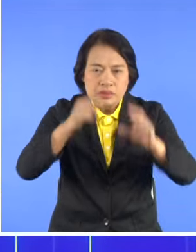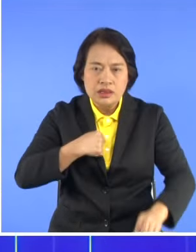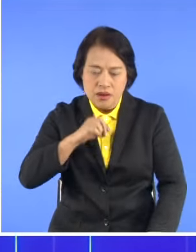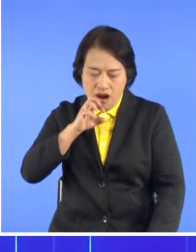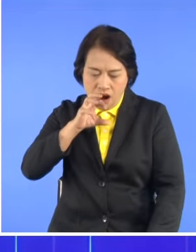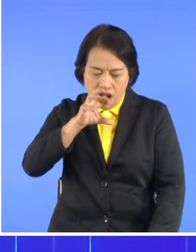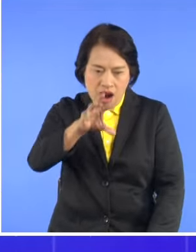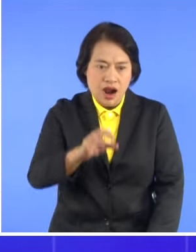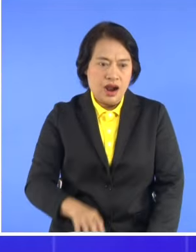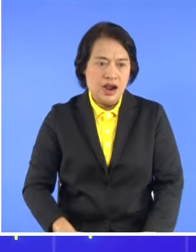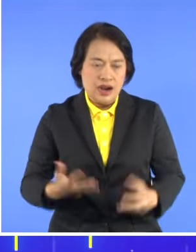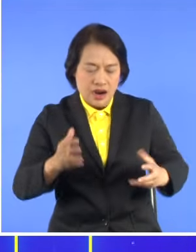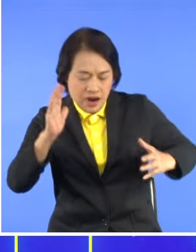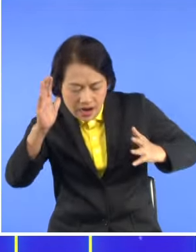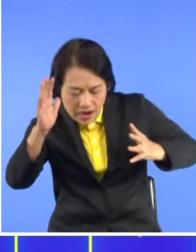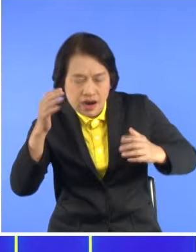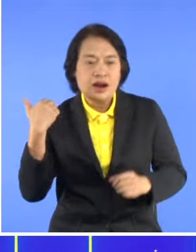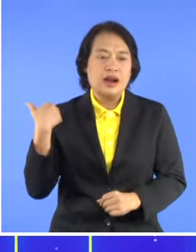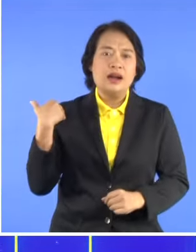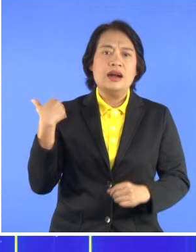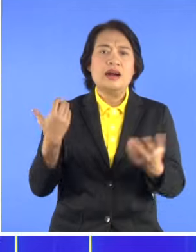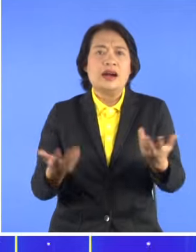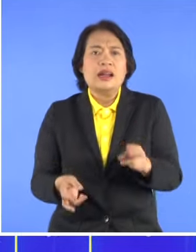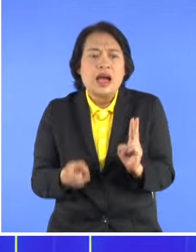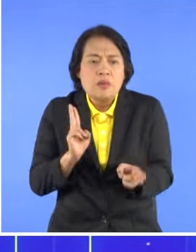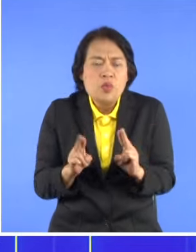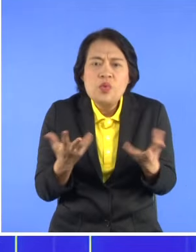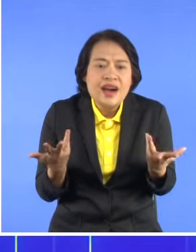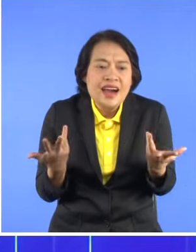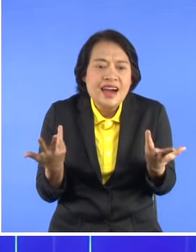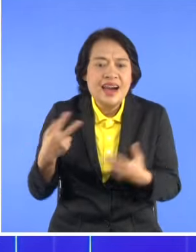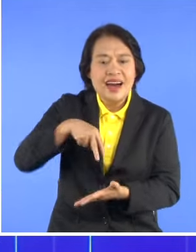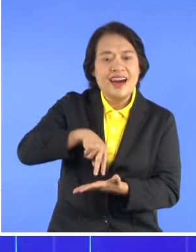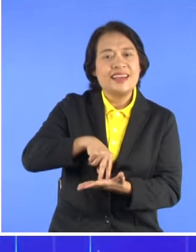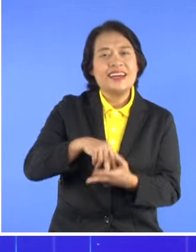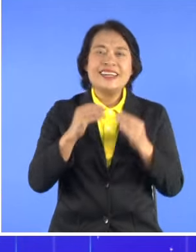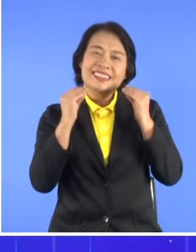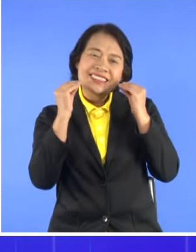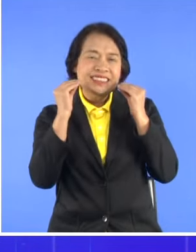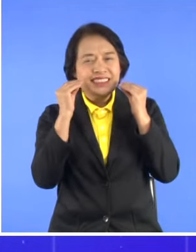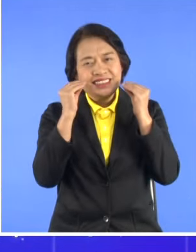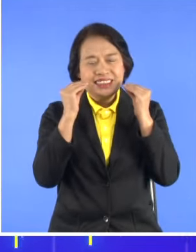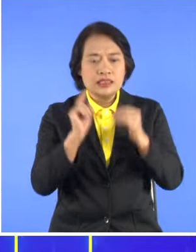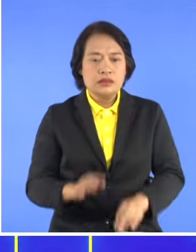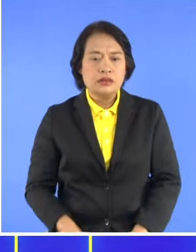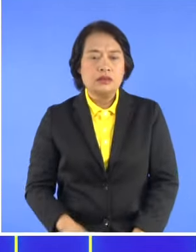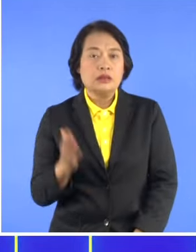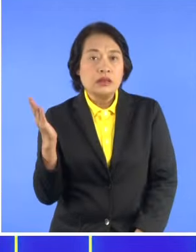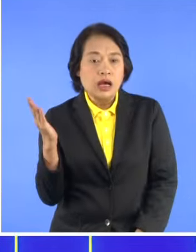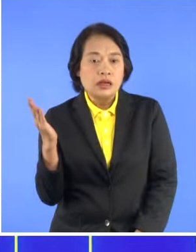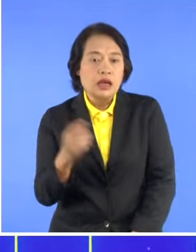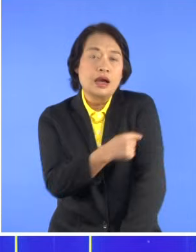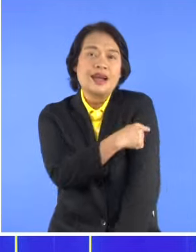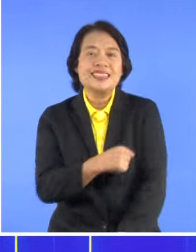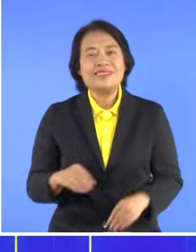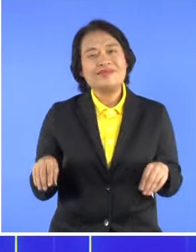หนุมานนี่จะขึ้นประมาณนี้ใช่่ๆ้าปูจะขึ้นไงอ่ะขึ้นั่งนั่งยิ้ยืยยืนยิ้มยืยงี้เหรอบูบู้ไม่มีอาการากยืนยิ้มอย่าง